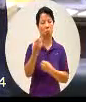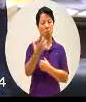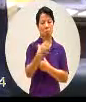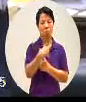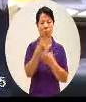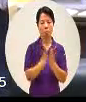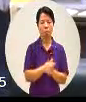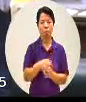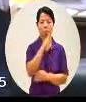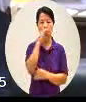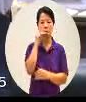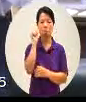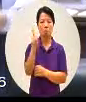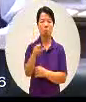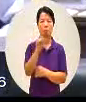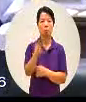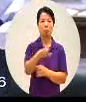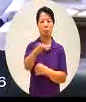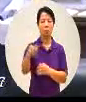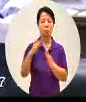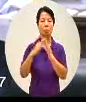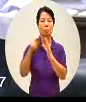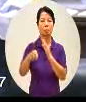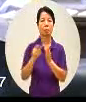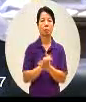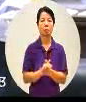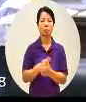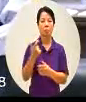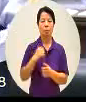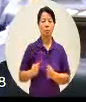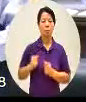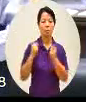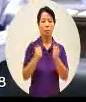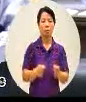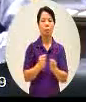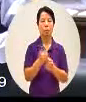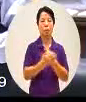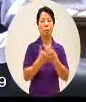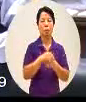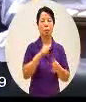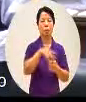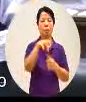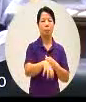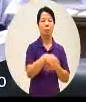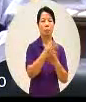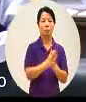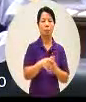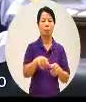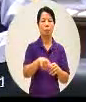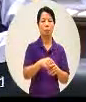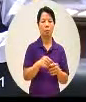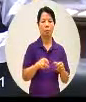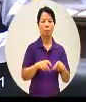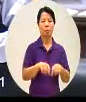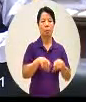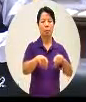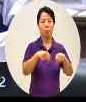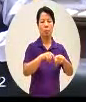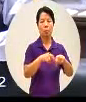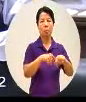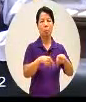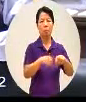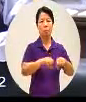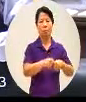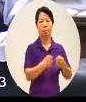间别庄伫遮，伊拢伫遮出去，还把车子开到保养厂哦，伊讲也练歹，保养厂讲你真的唔